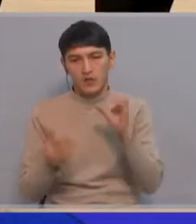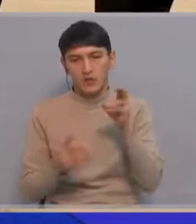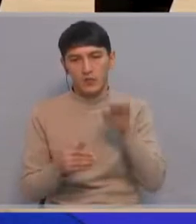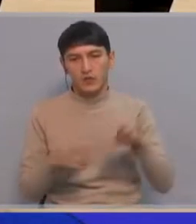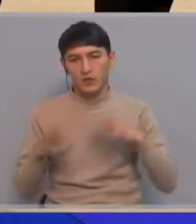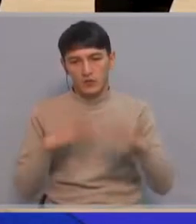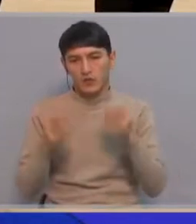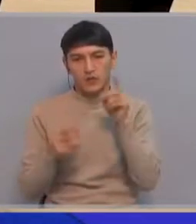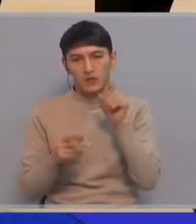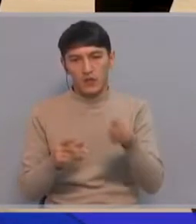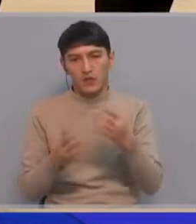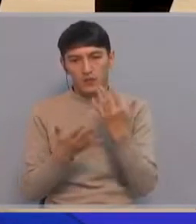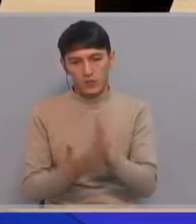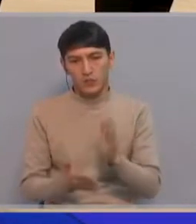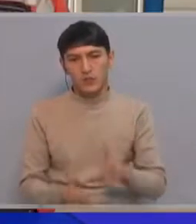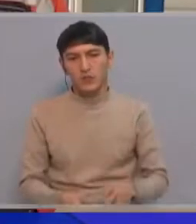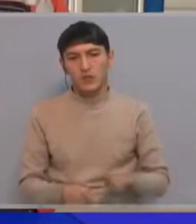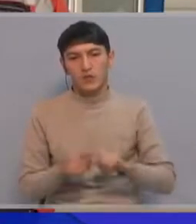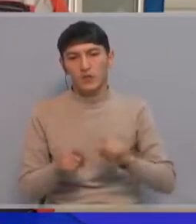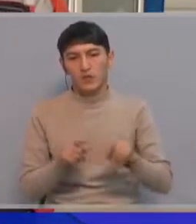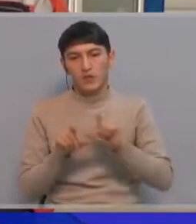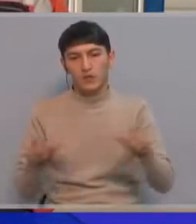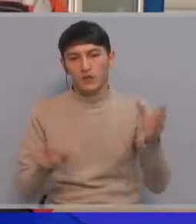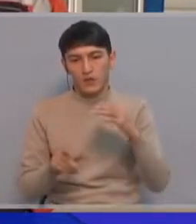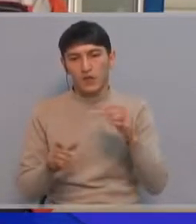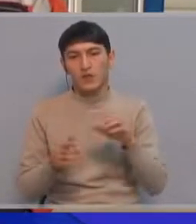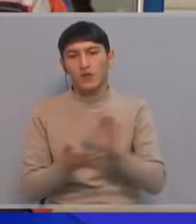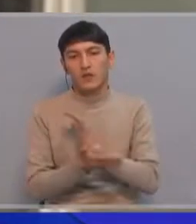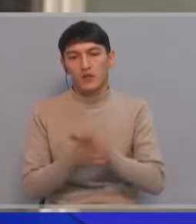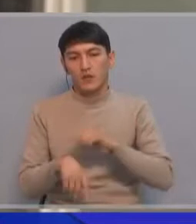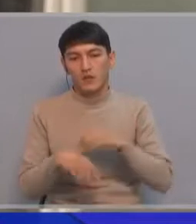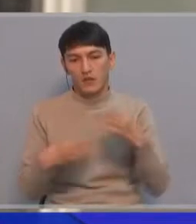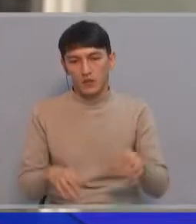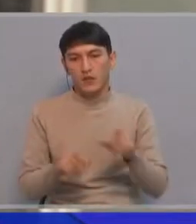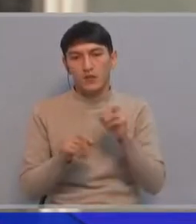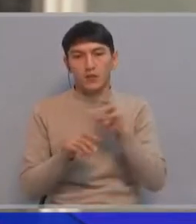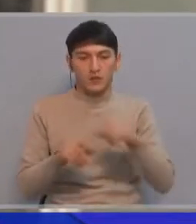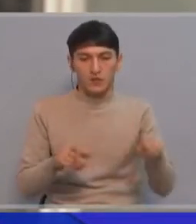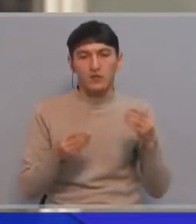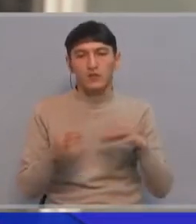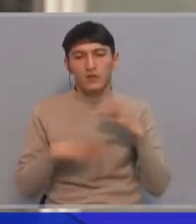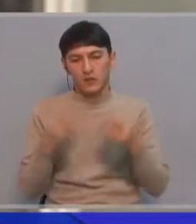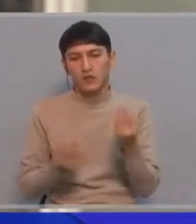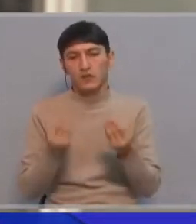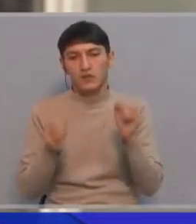залдар қаралады. Жергілікті оқушылар алдағы уақытта бос уақыттарын тиімді пайдалану үшін осында